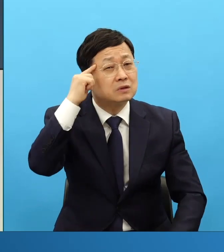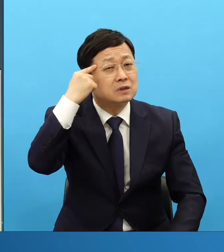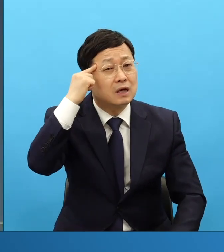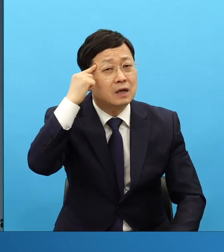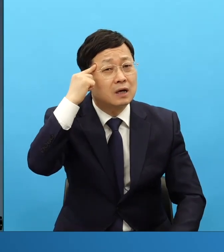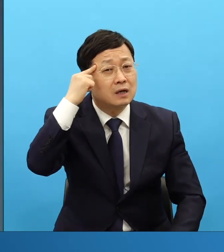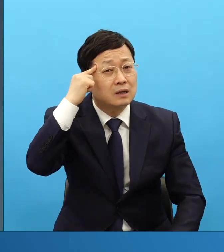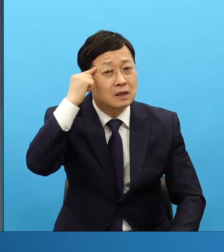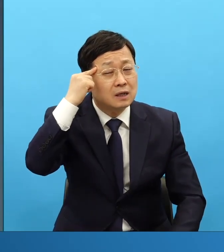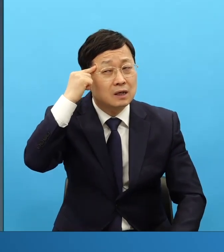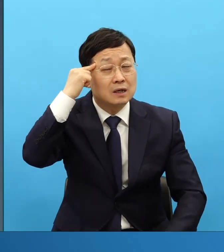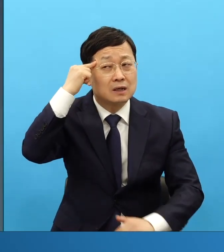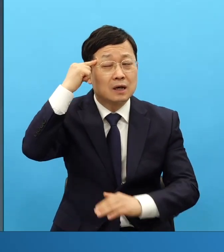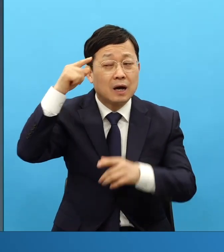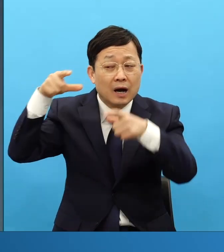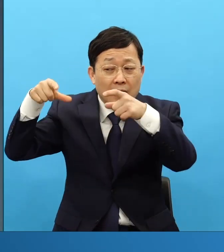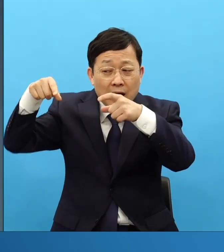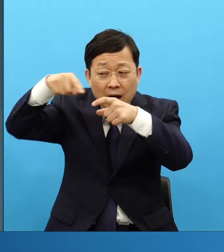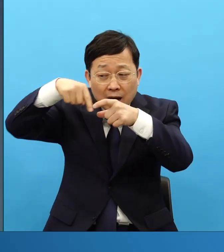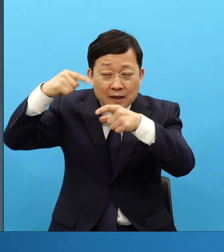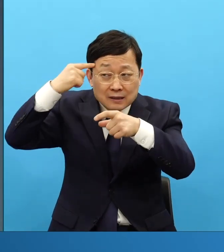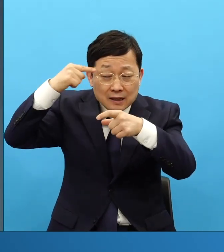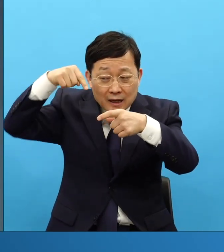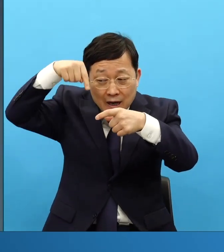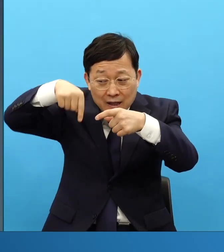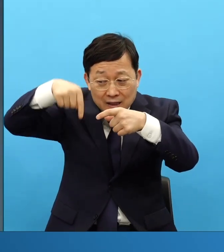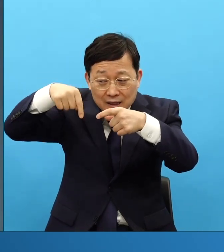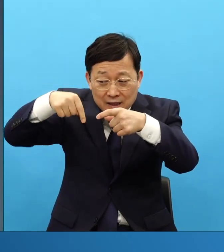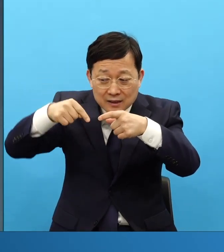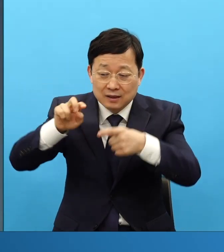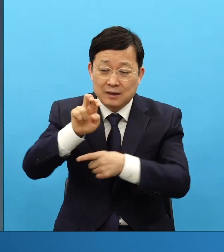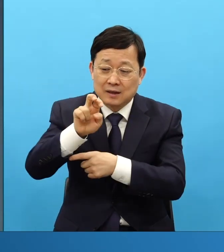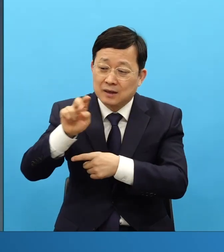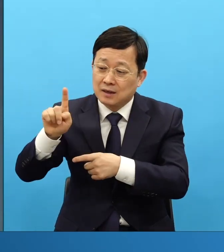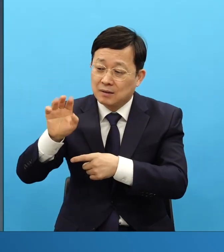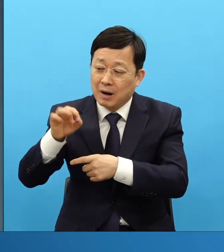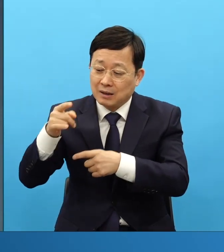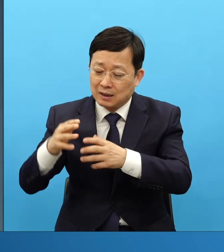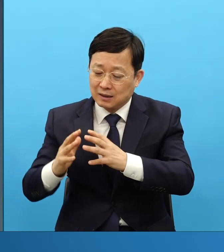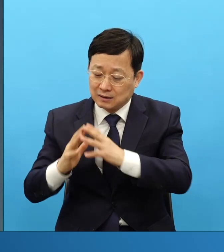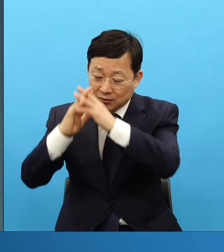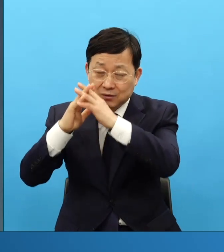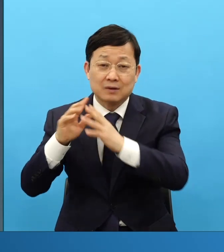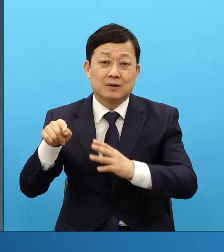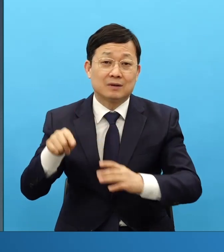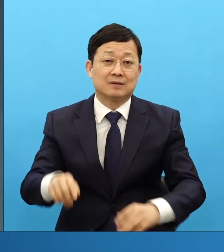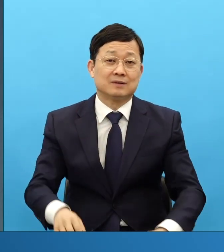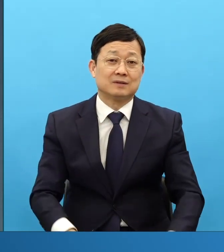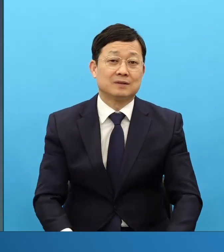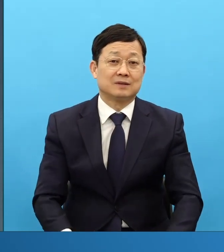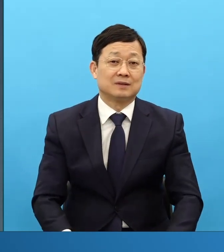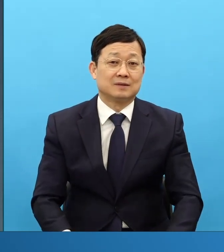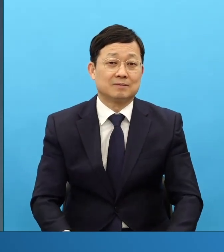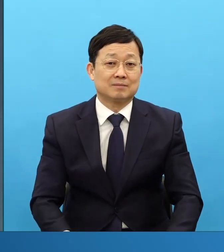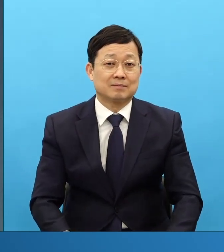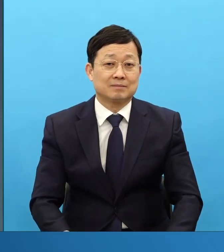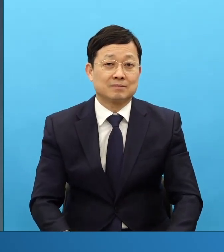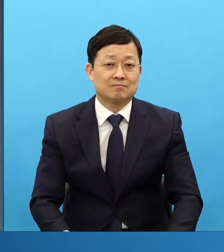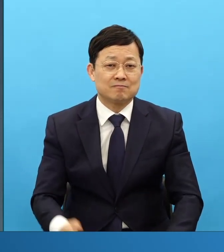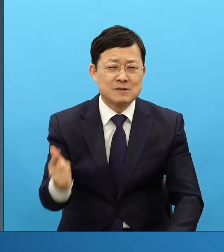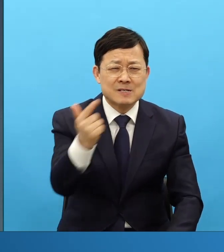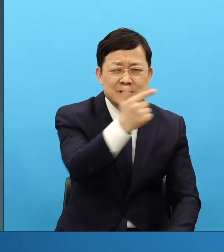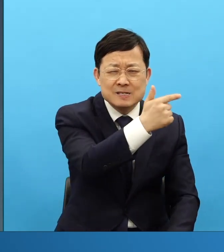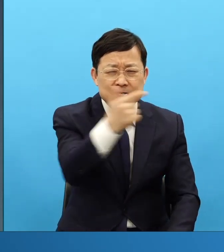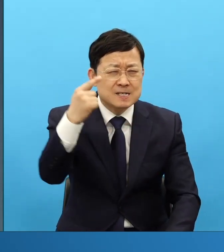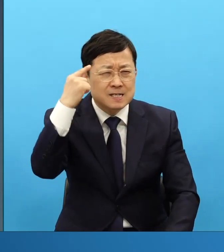여기 따라서 응답은 달라지는 겁니다. Because answers come depending upon what kind of thoughts you have. 여러분이 제대로 된 큰 생각을 갖고 있으면